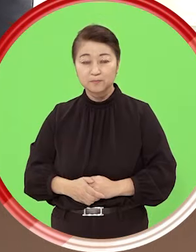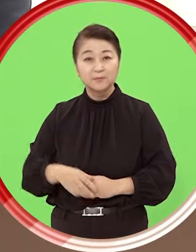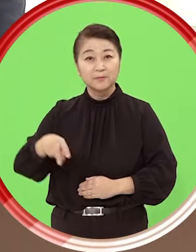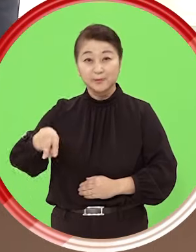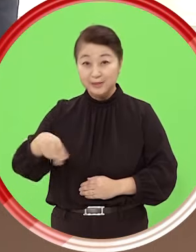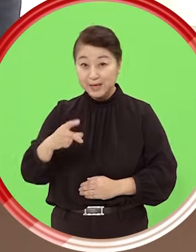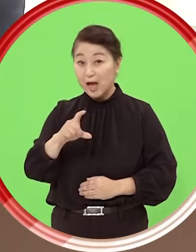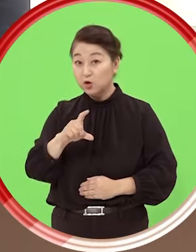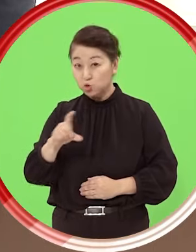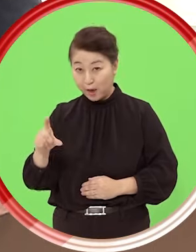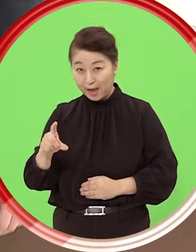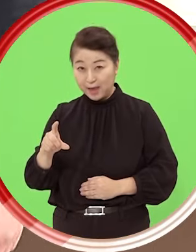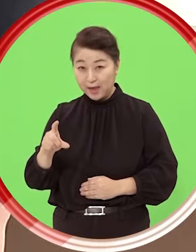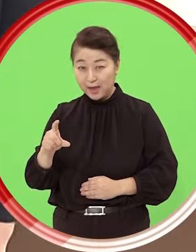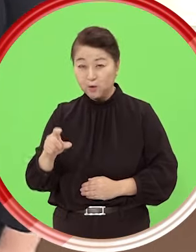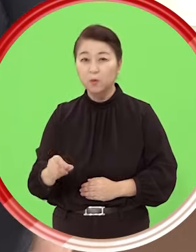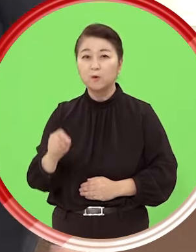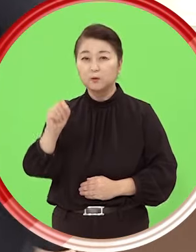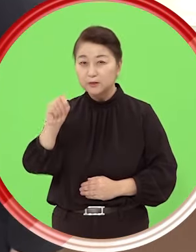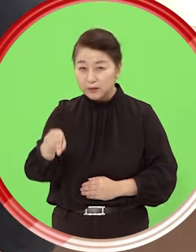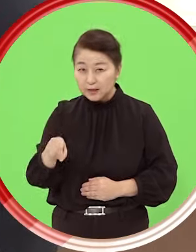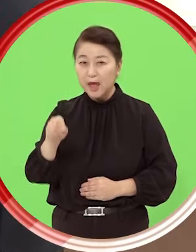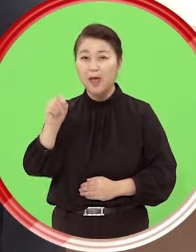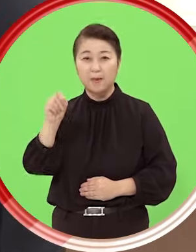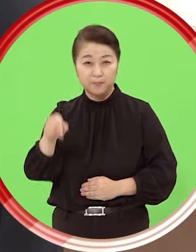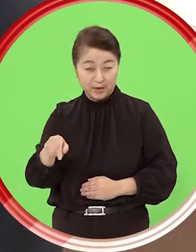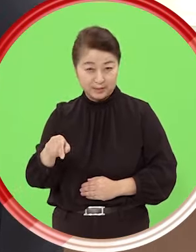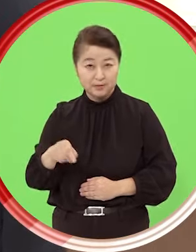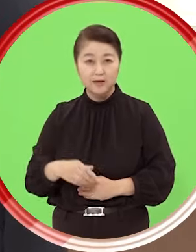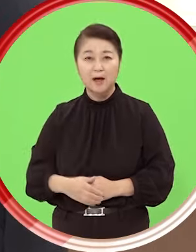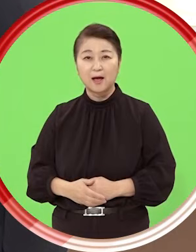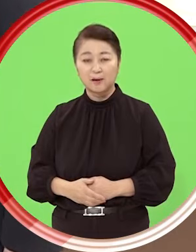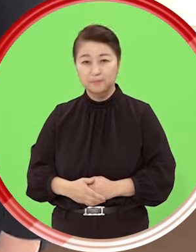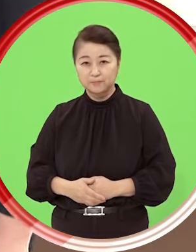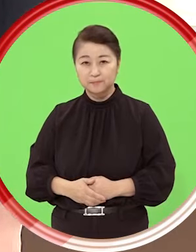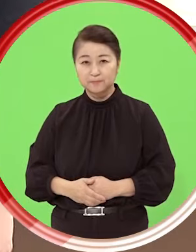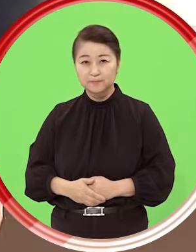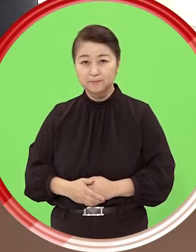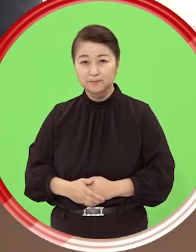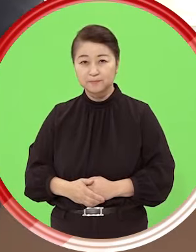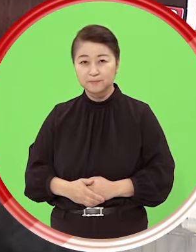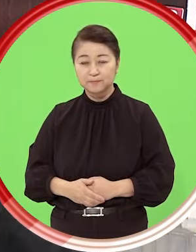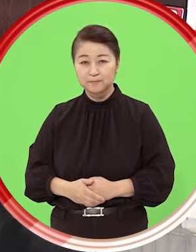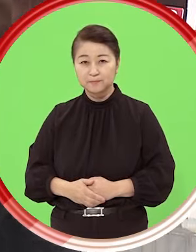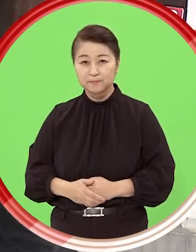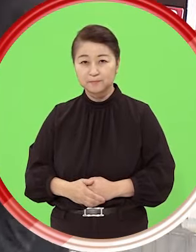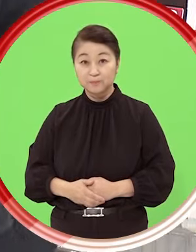そして一部200円です。200円を入れます。